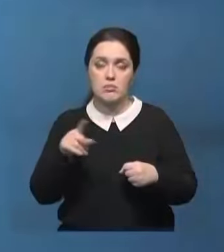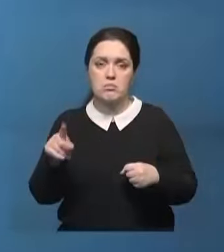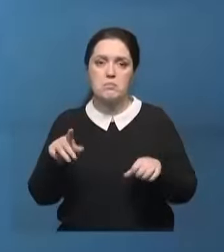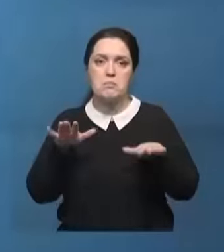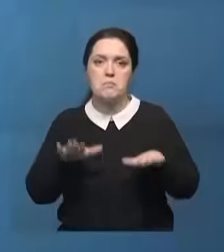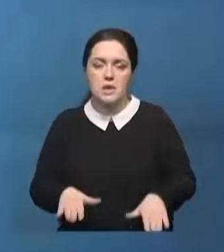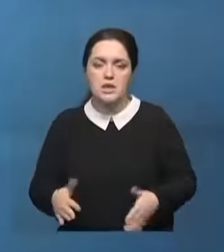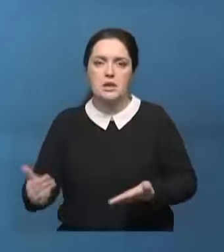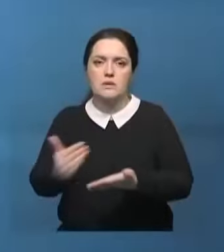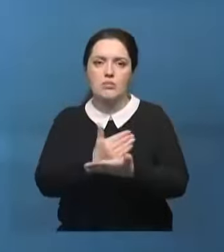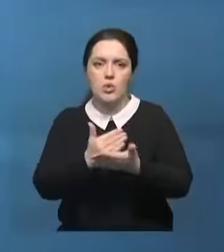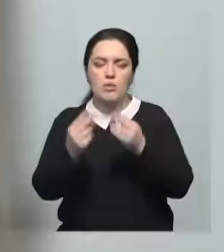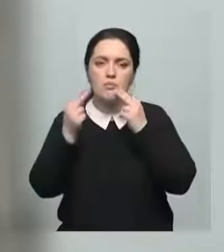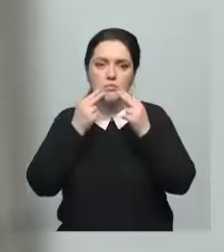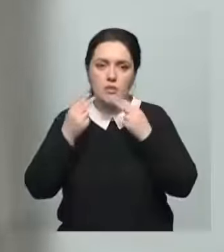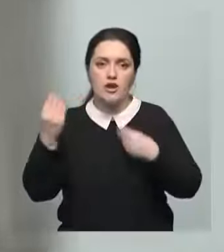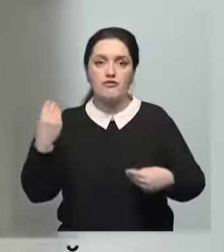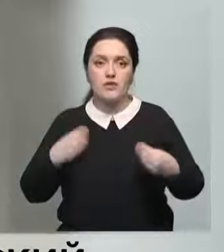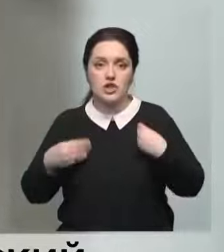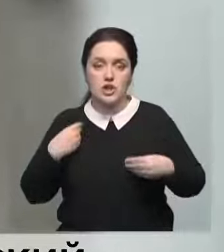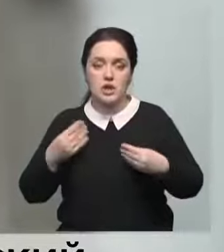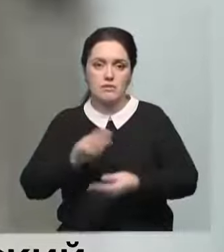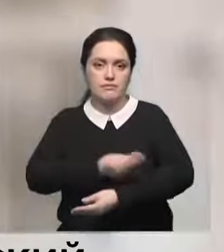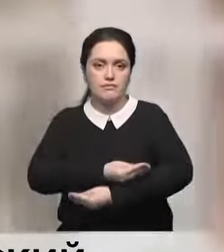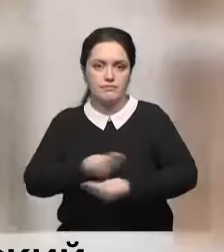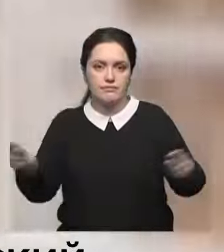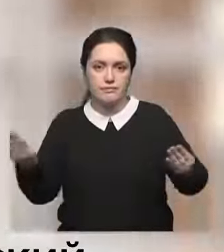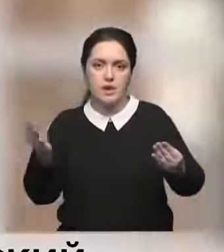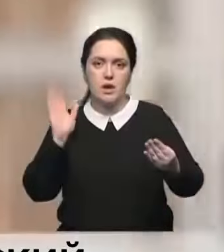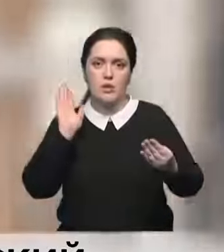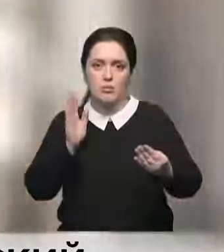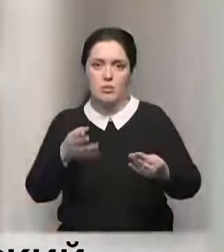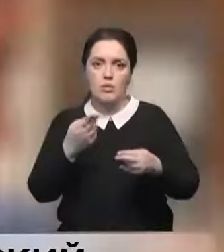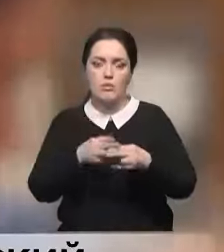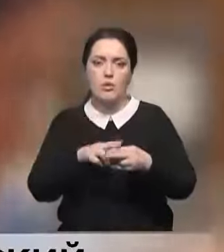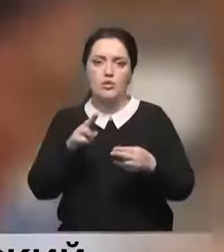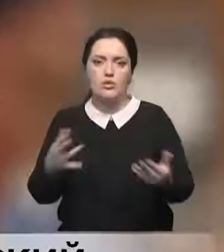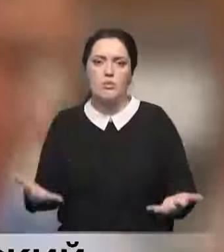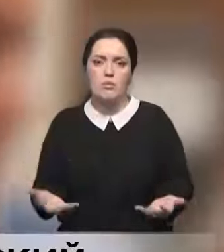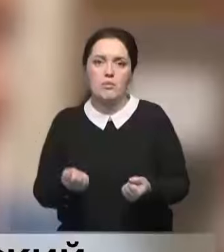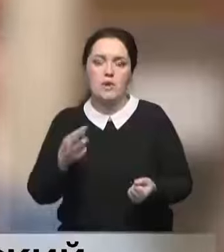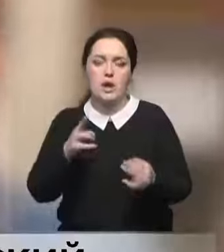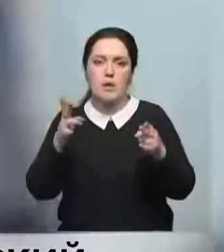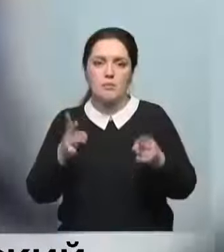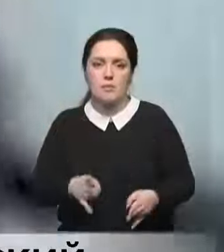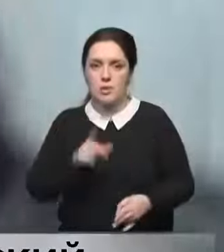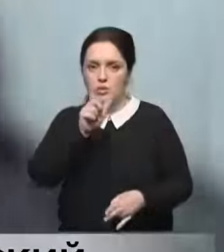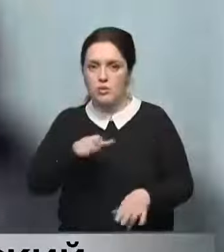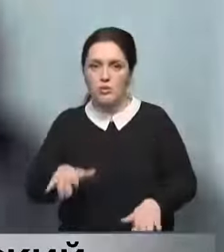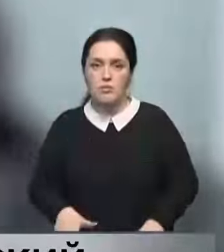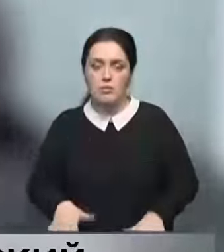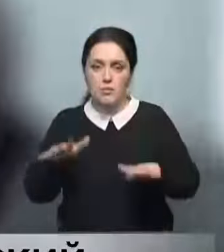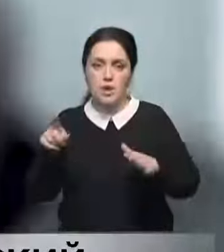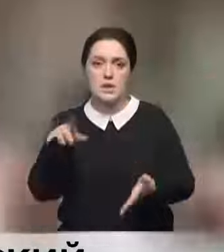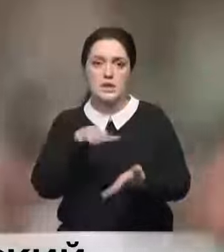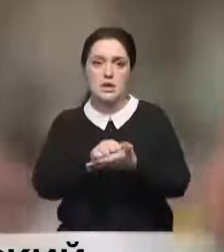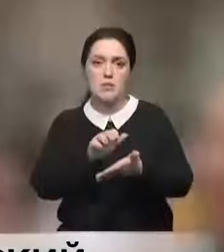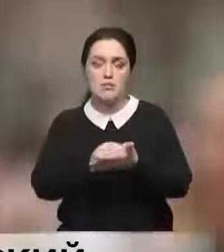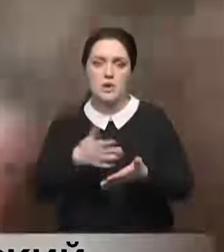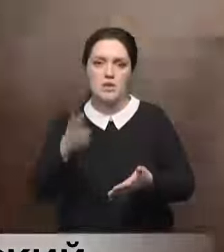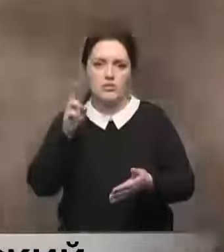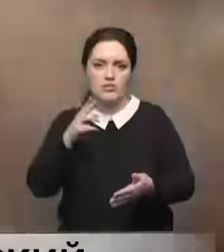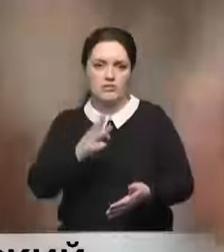продуктов питания, необходимых вещей, которые распределяются и доставляются в пункты эвакуации для пострадавших от паводков. Всем этим